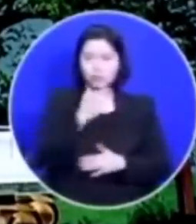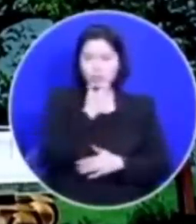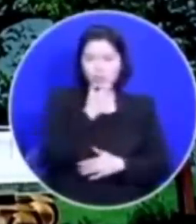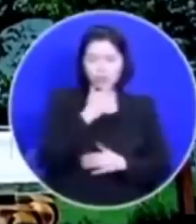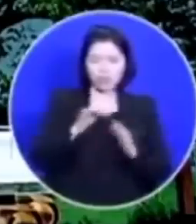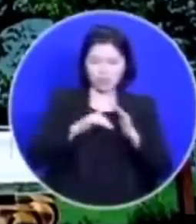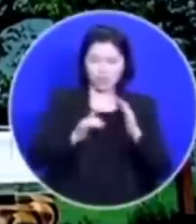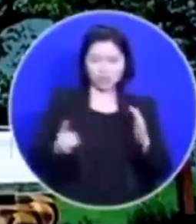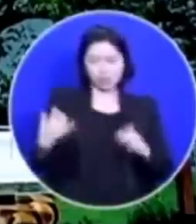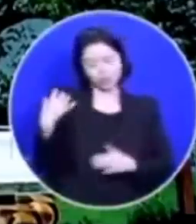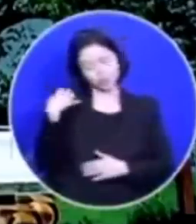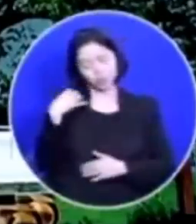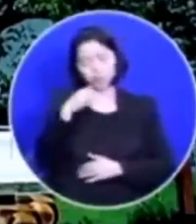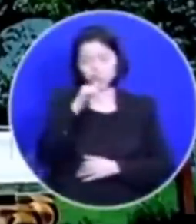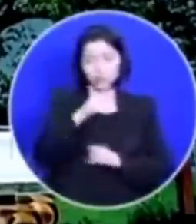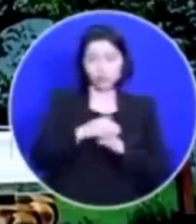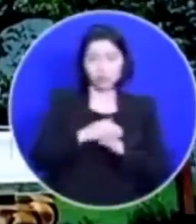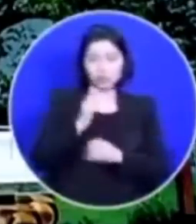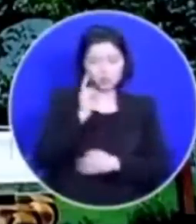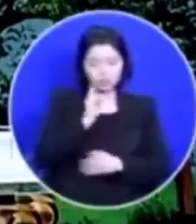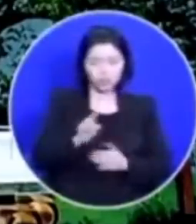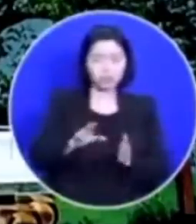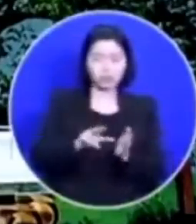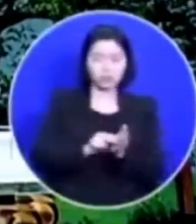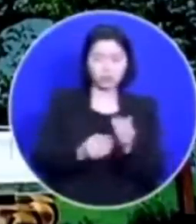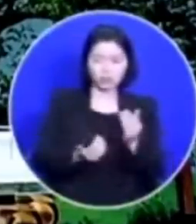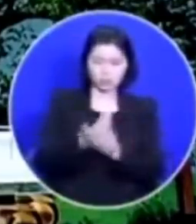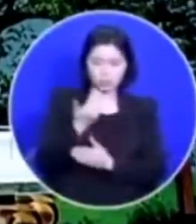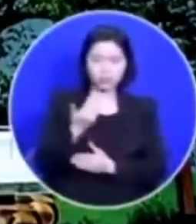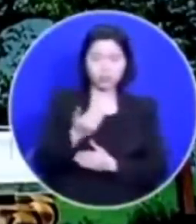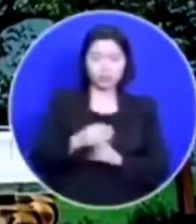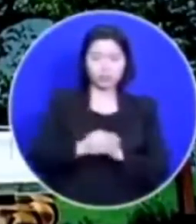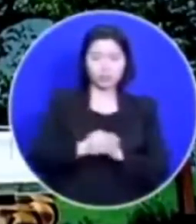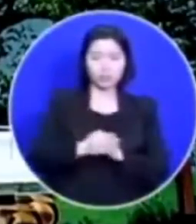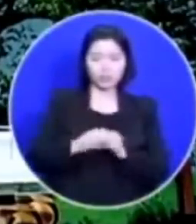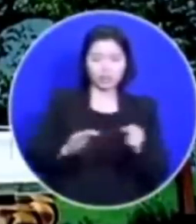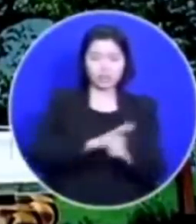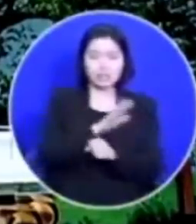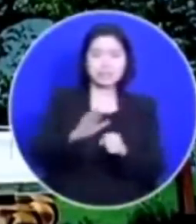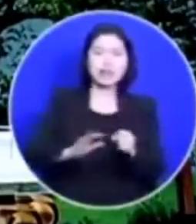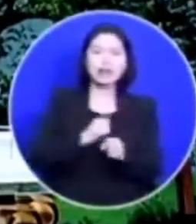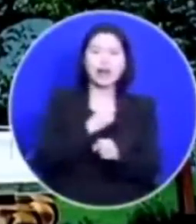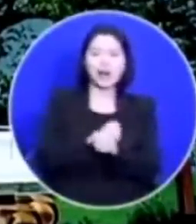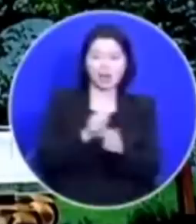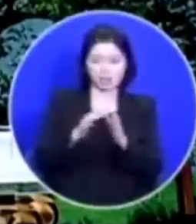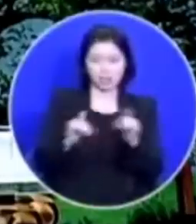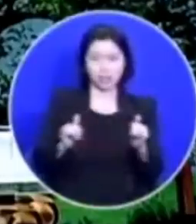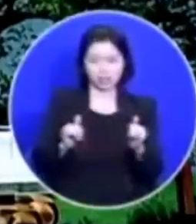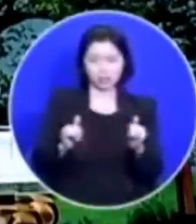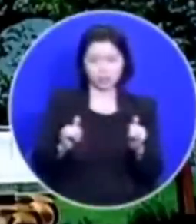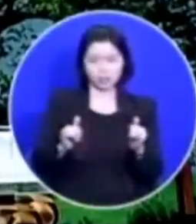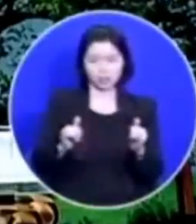부담스러워요 심각한 문제가 생긴 겁니다 사랑할 사람들이에요 만남이 기뻐해야 될